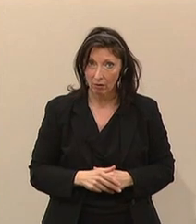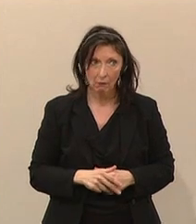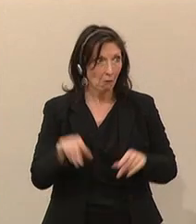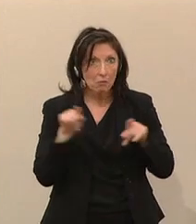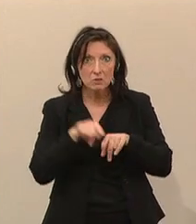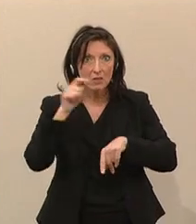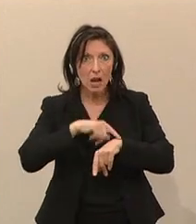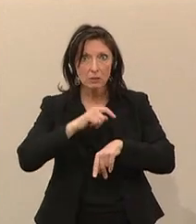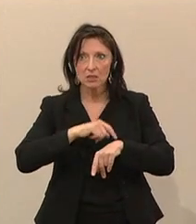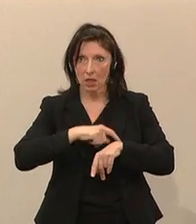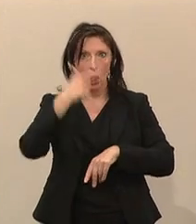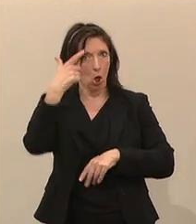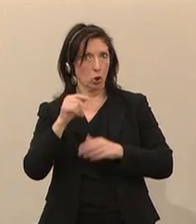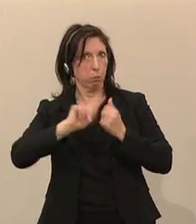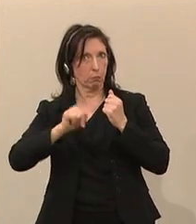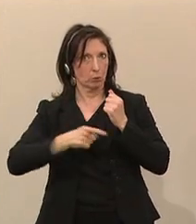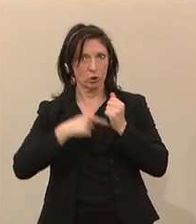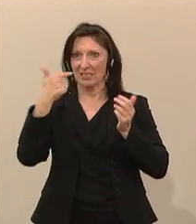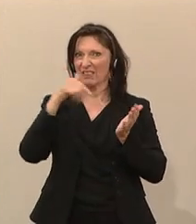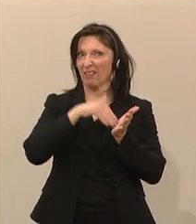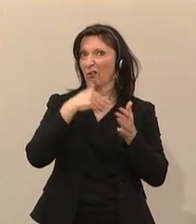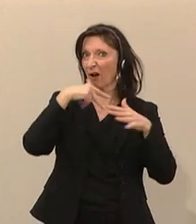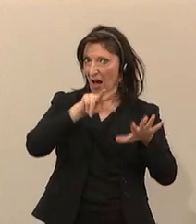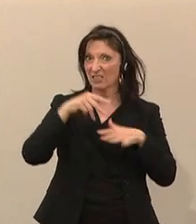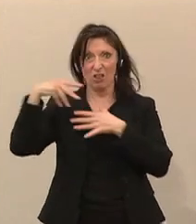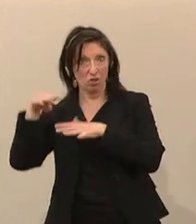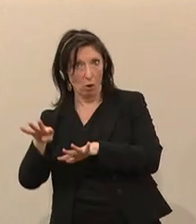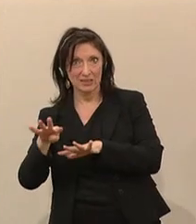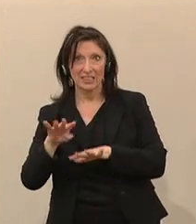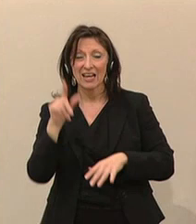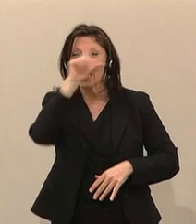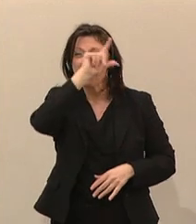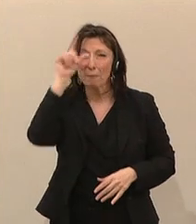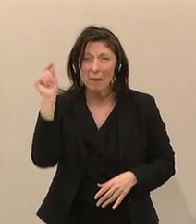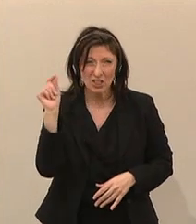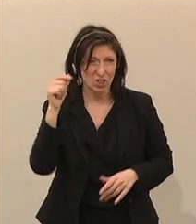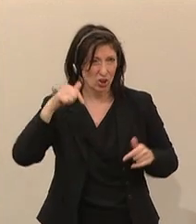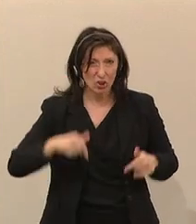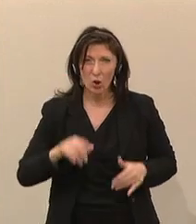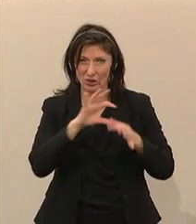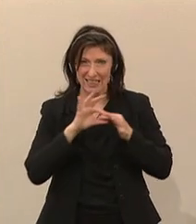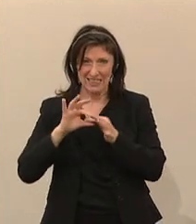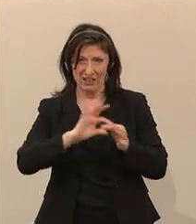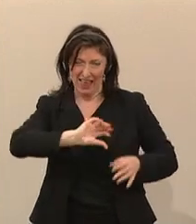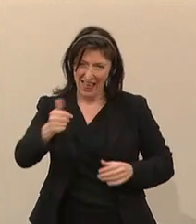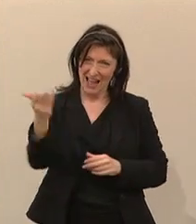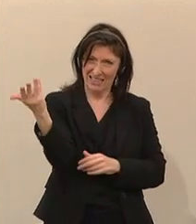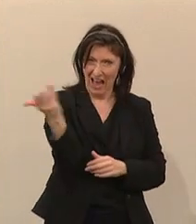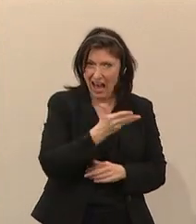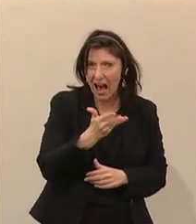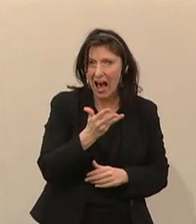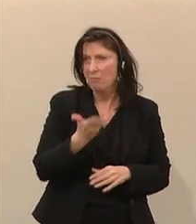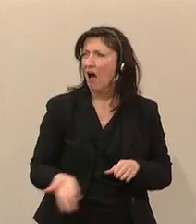die Doppelbudgets 2018-2019 die Ärmsten der Gesellschaft belastet werden. So kann